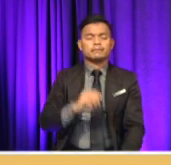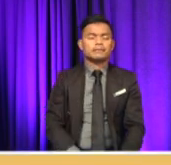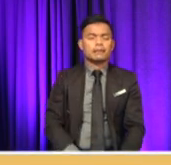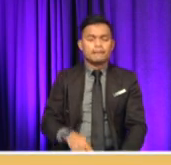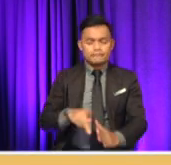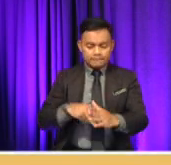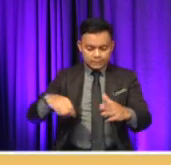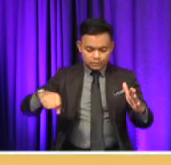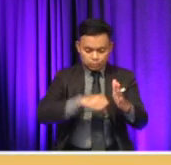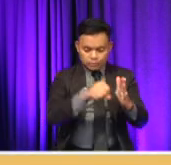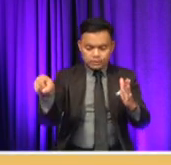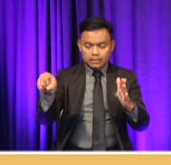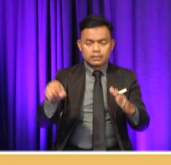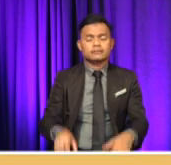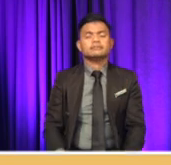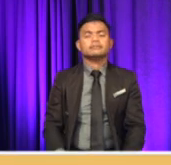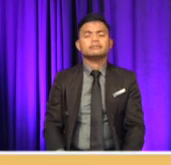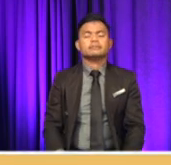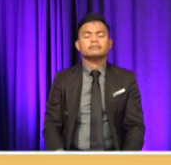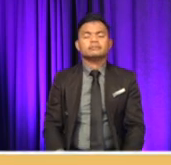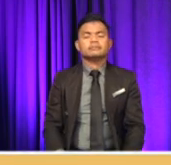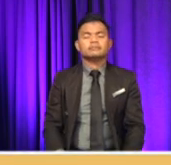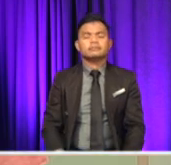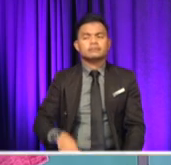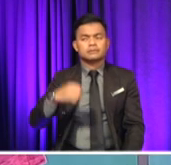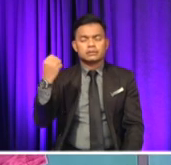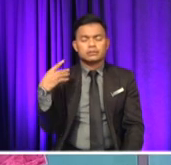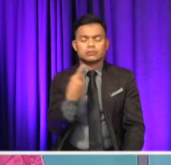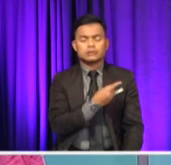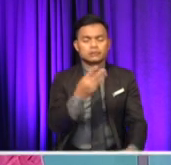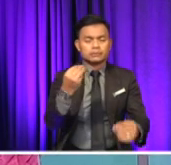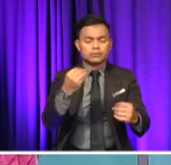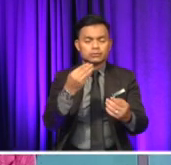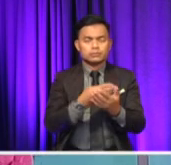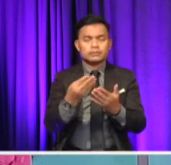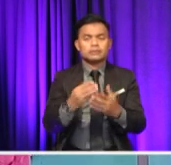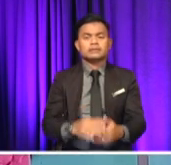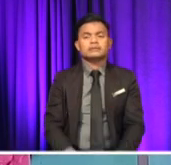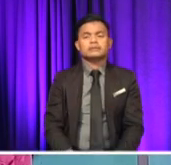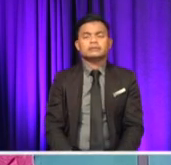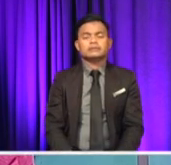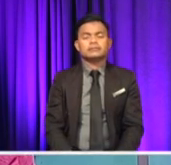inverter ini selalu kalau tidak beli barang-barang lihat Tri sekarang banyak dia tulis